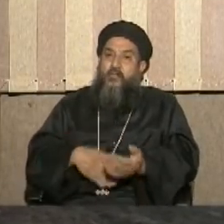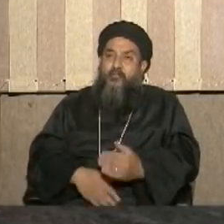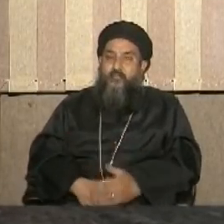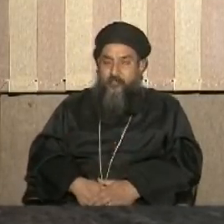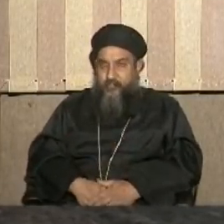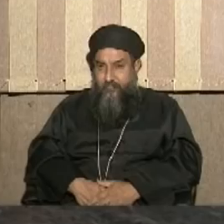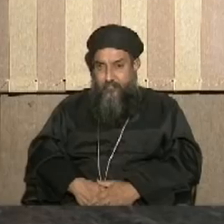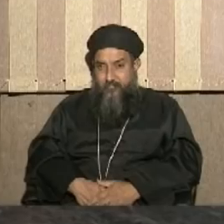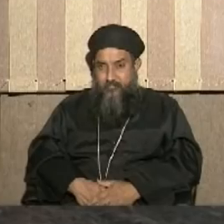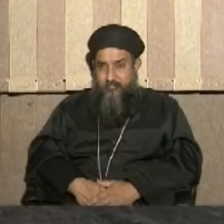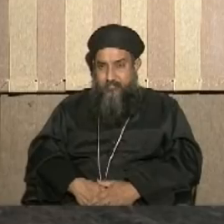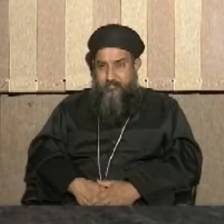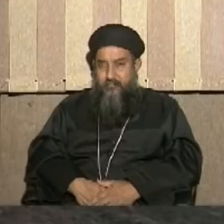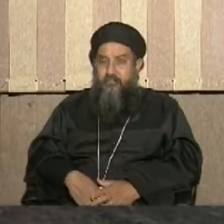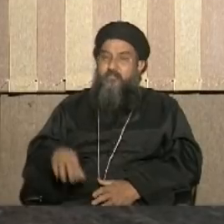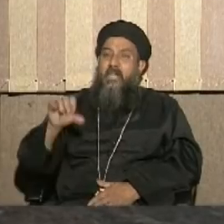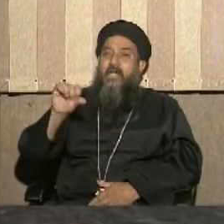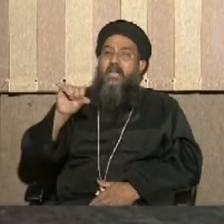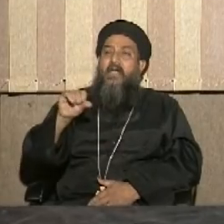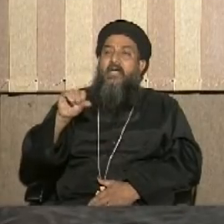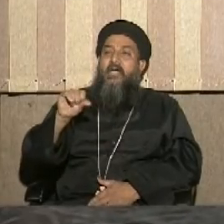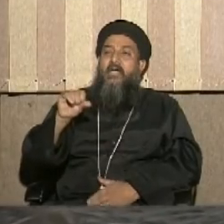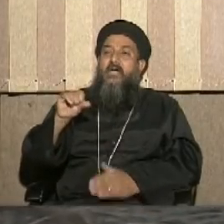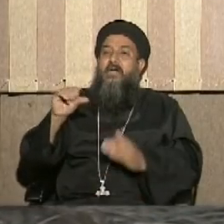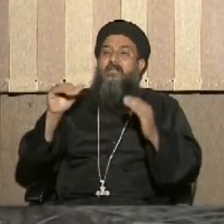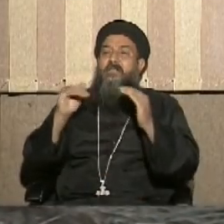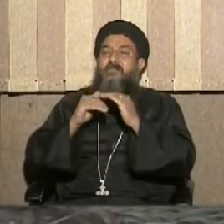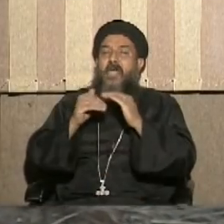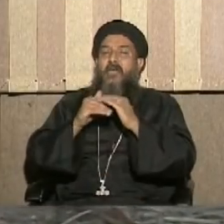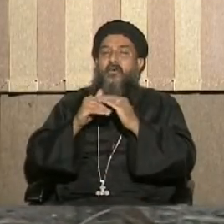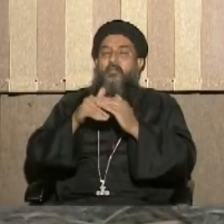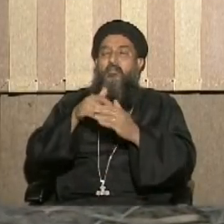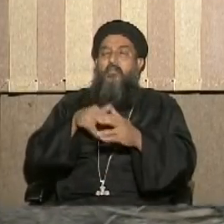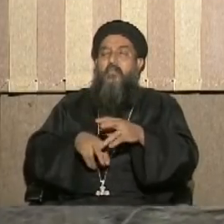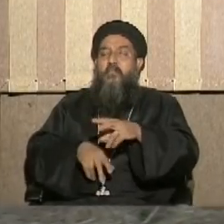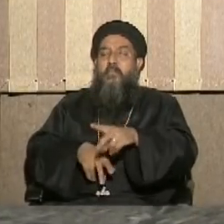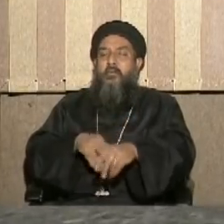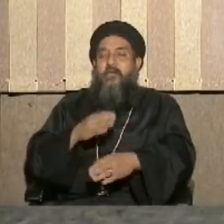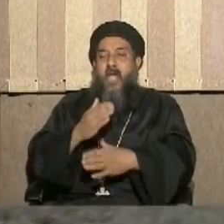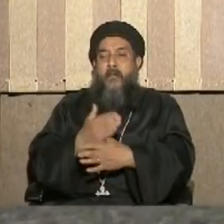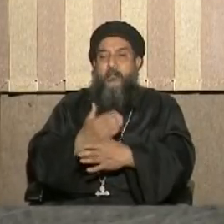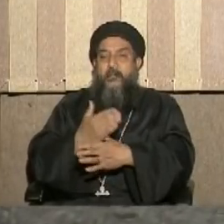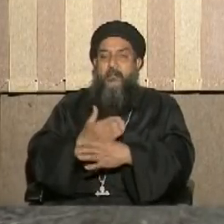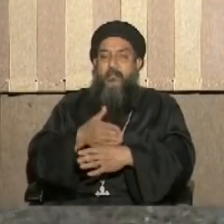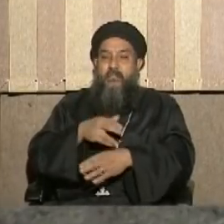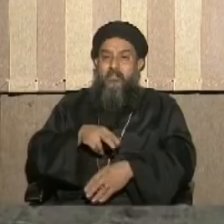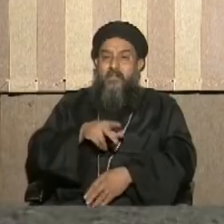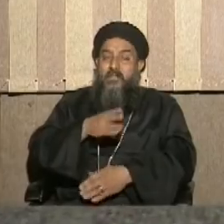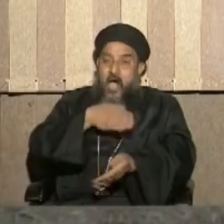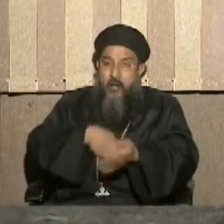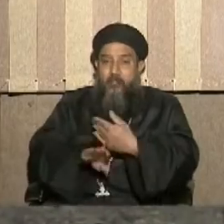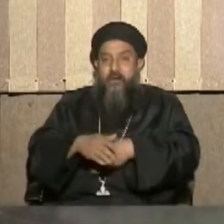احنا بقينا 9 ايام دلوقتي ماشيين.